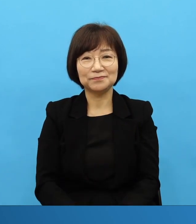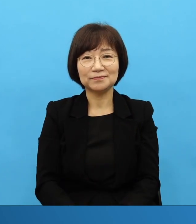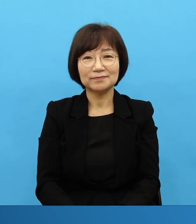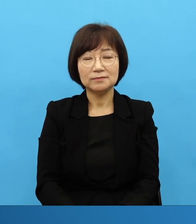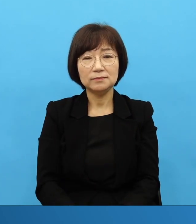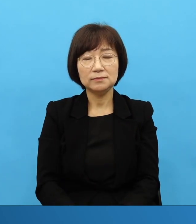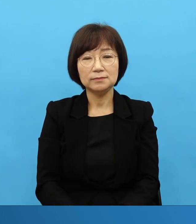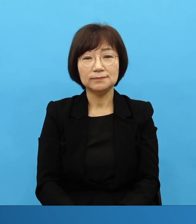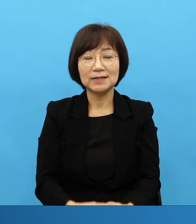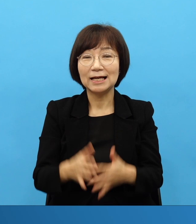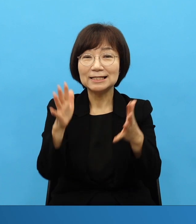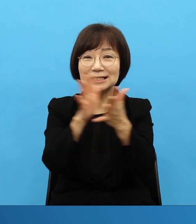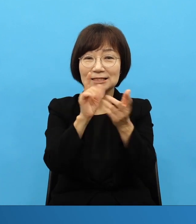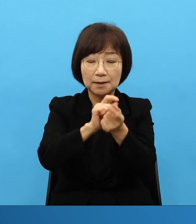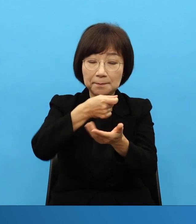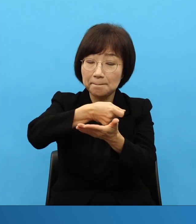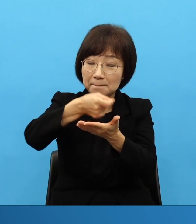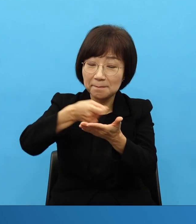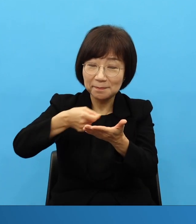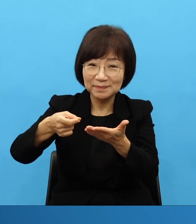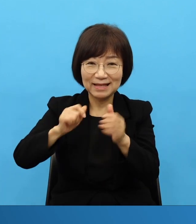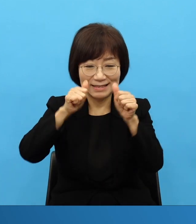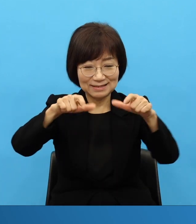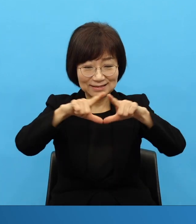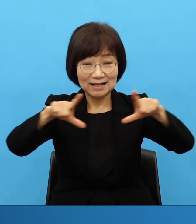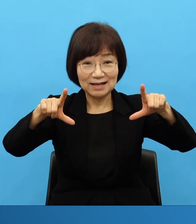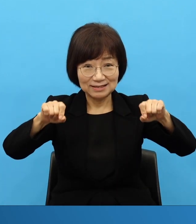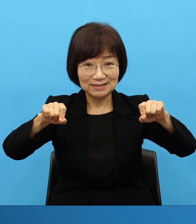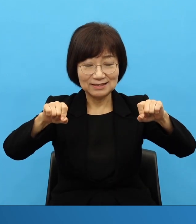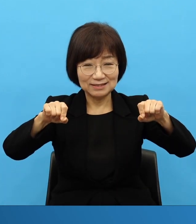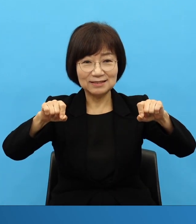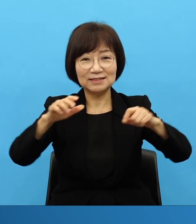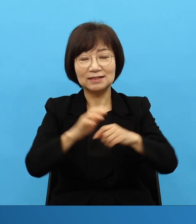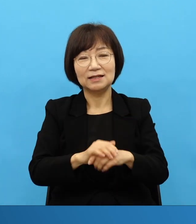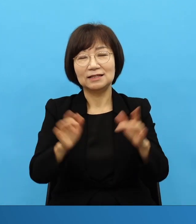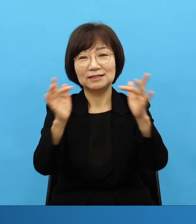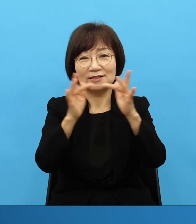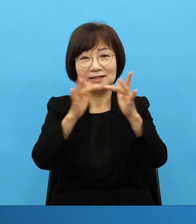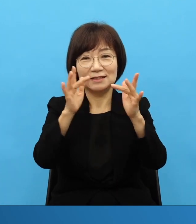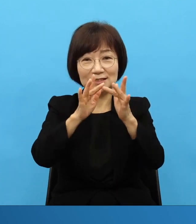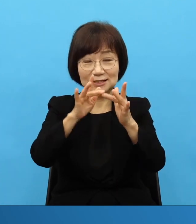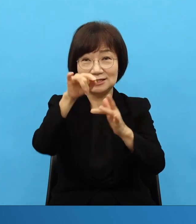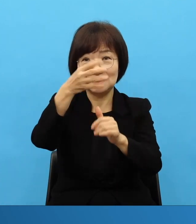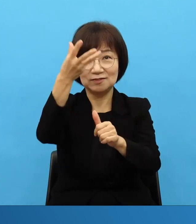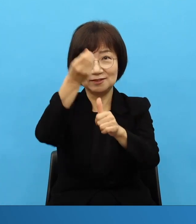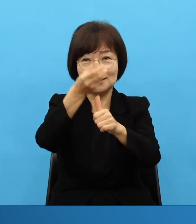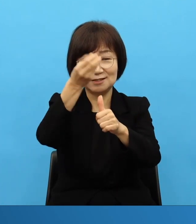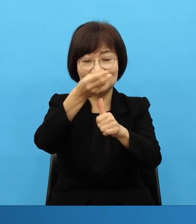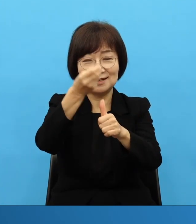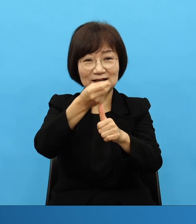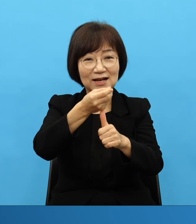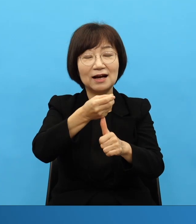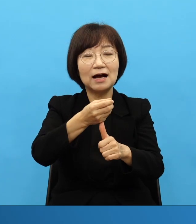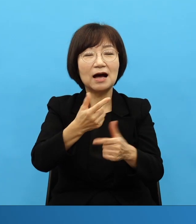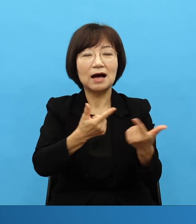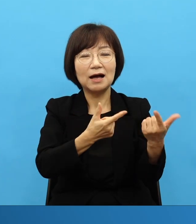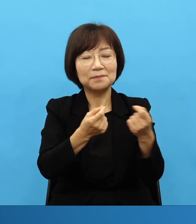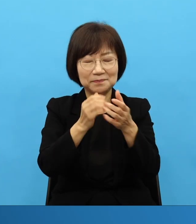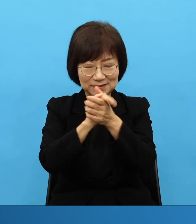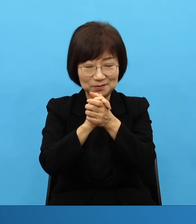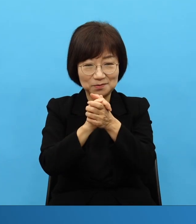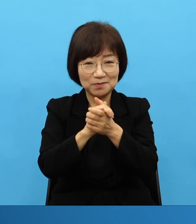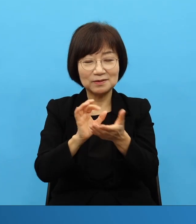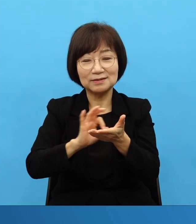유광수 목사 친필 연합장은 위아.kr 공지사항에 게시돼 있으며 누구나 다운받아 함께 기도할 수